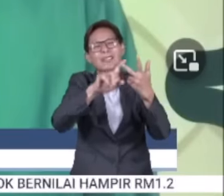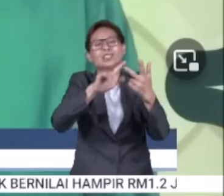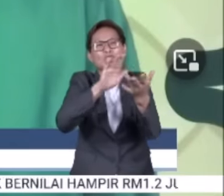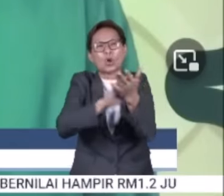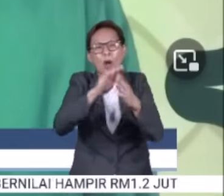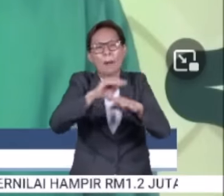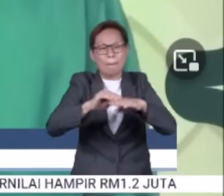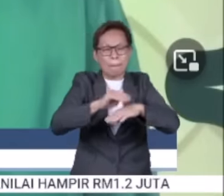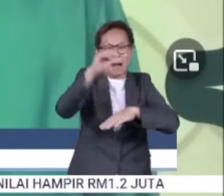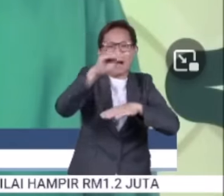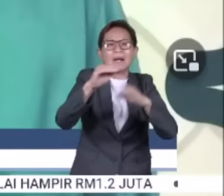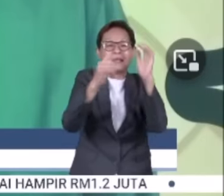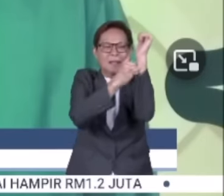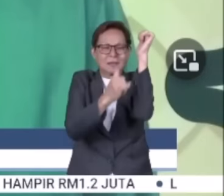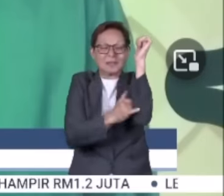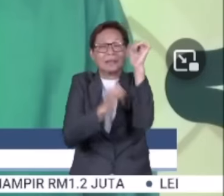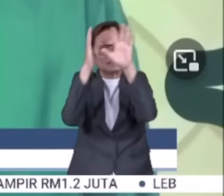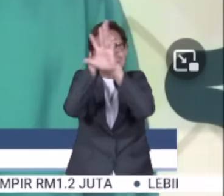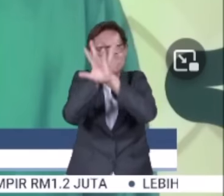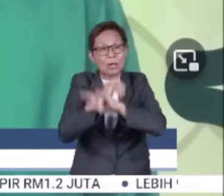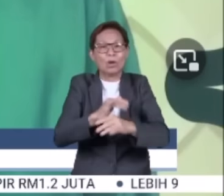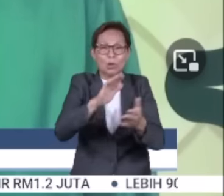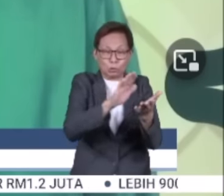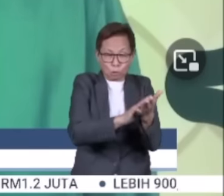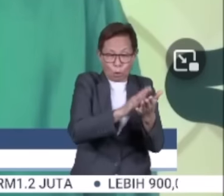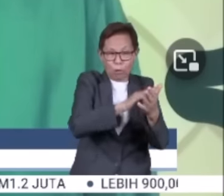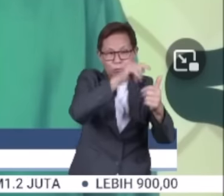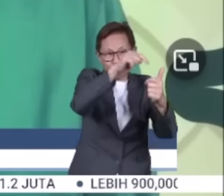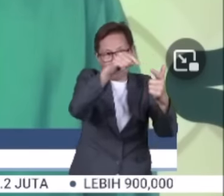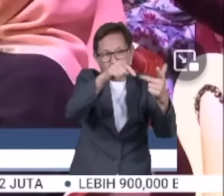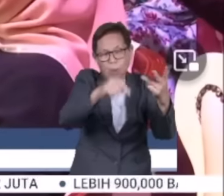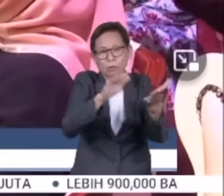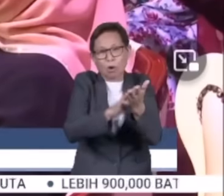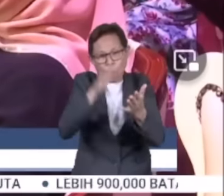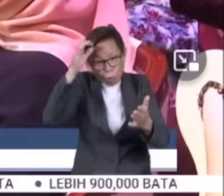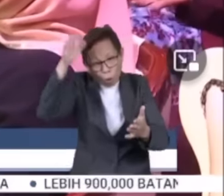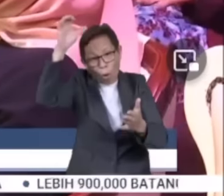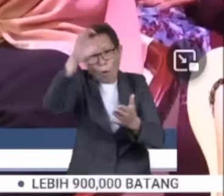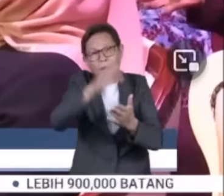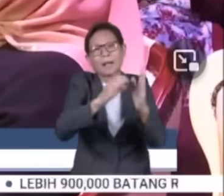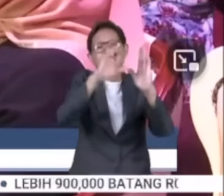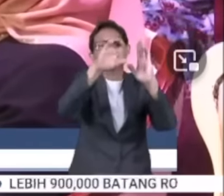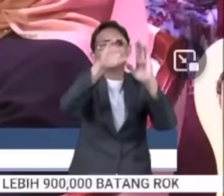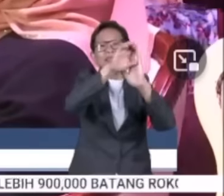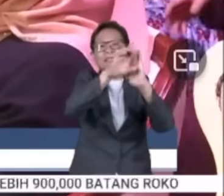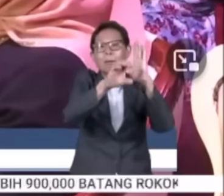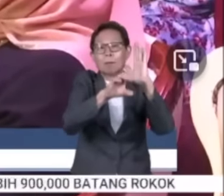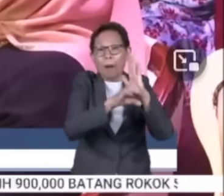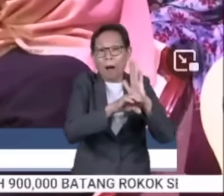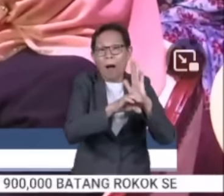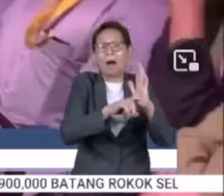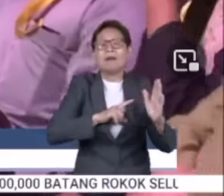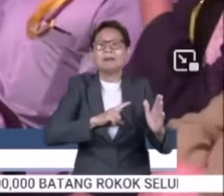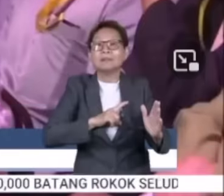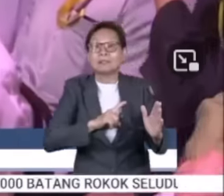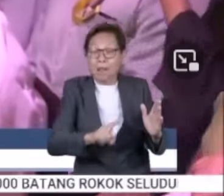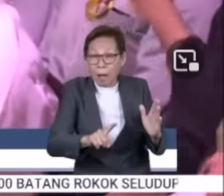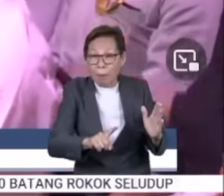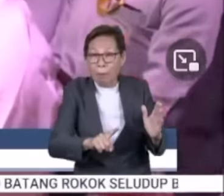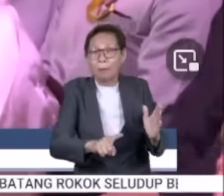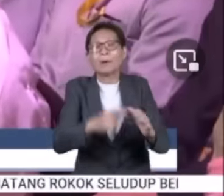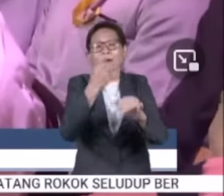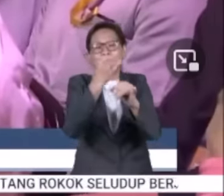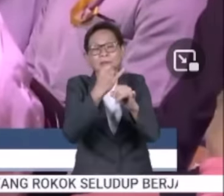Antarabangsa Yayasan Sarawak. Jelasnya sekolah ini akan menggunakan konsep serta silibus Madrasah Al-Junid Al-Islamiyah yang merupakan